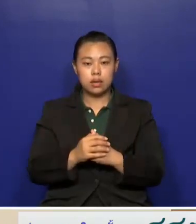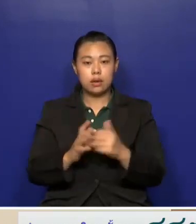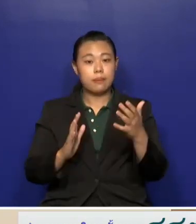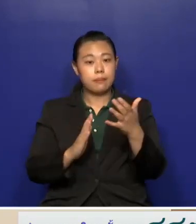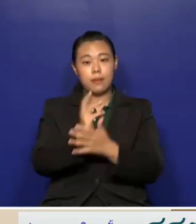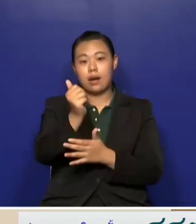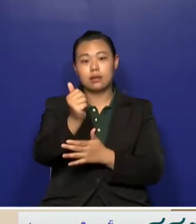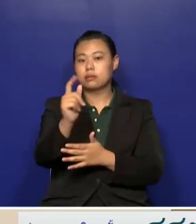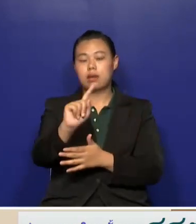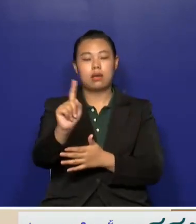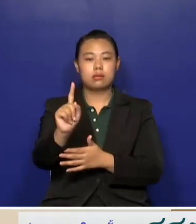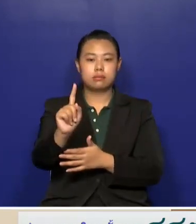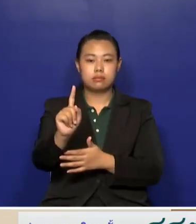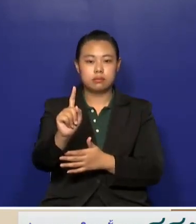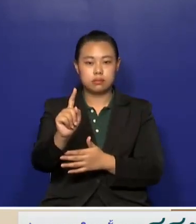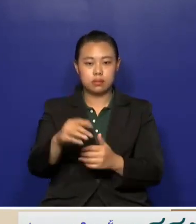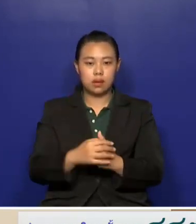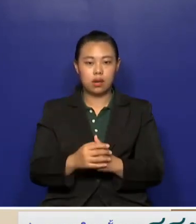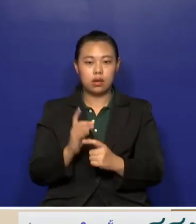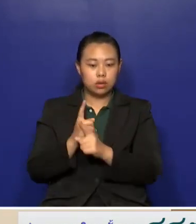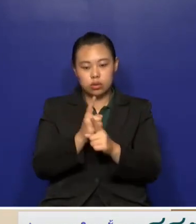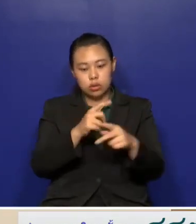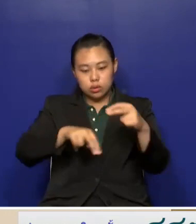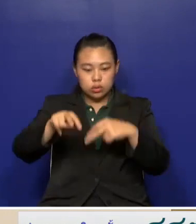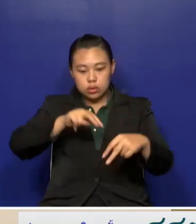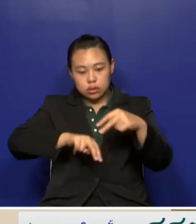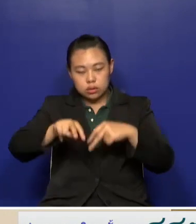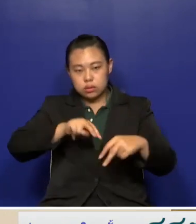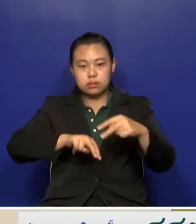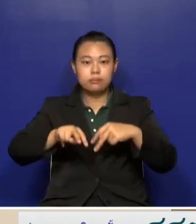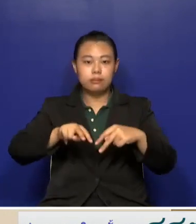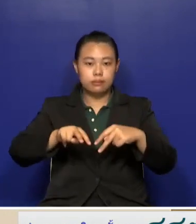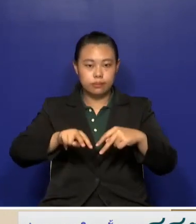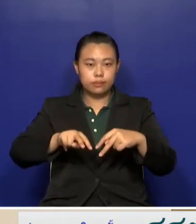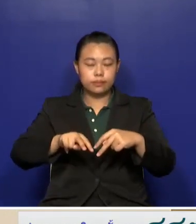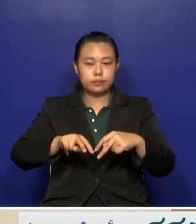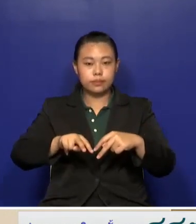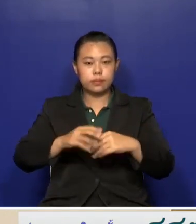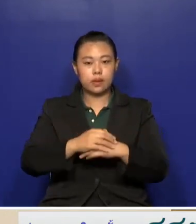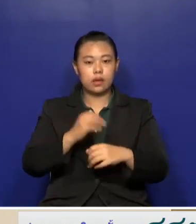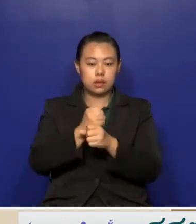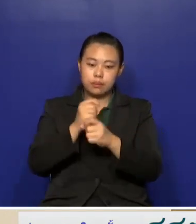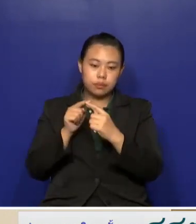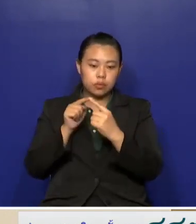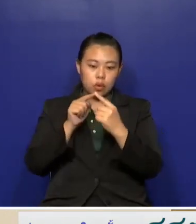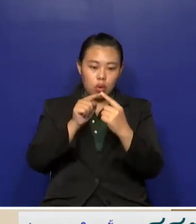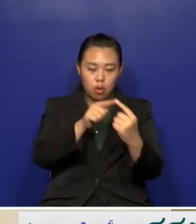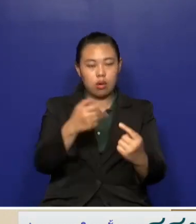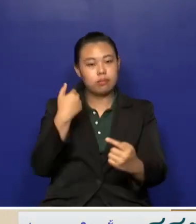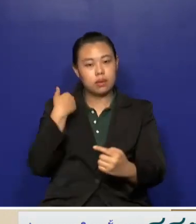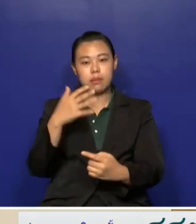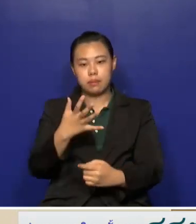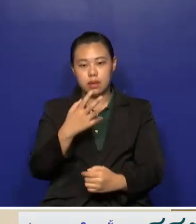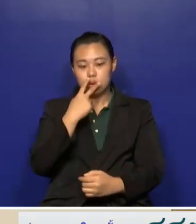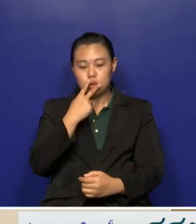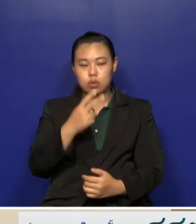จบแค่นี้นะครับจะต้องมีการติดตามต่อนะครับว่าผลสำเร็จที่เกิดขึ้นจะเป็นอย่างไรก็อย่างเช่นอย่างที่ท่านสมาชิก